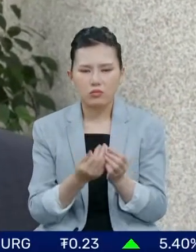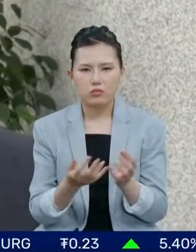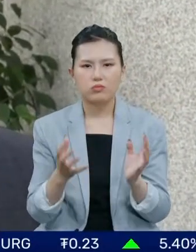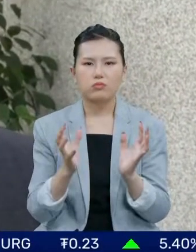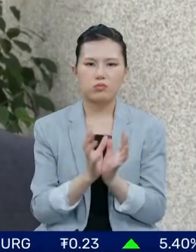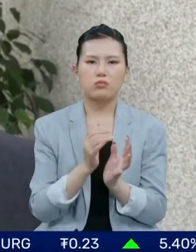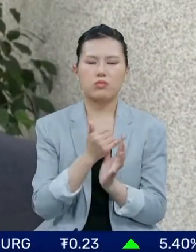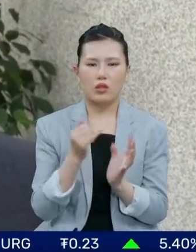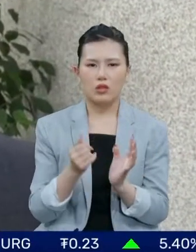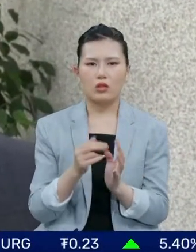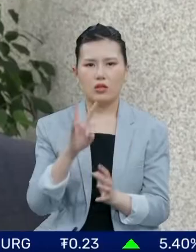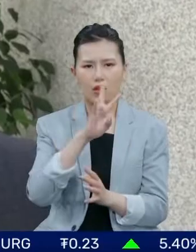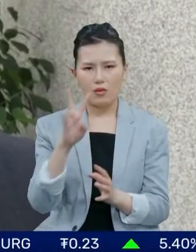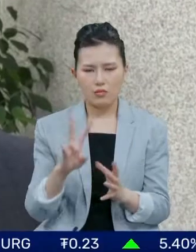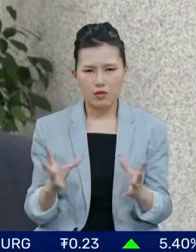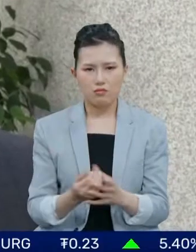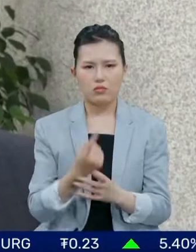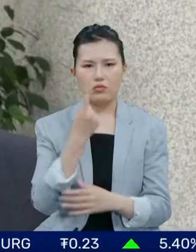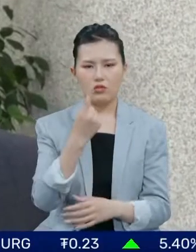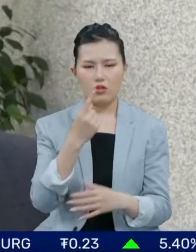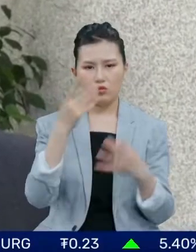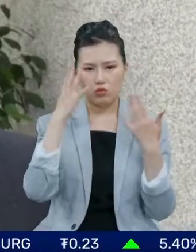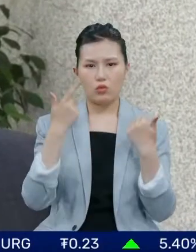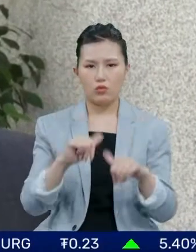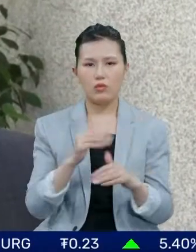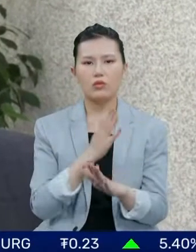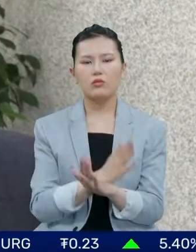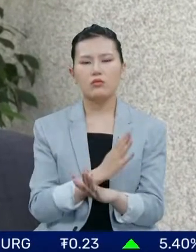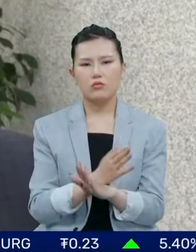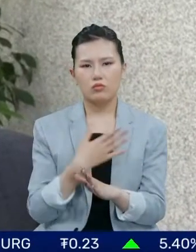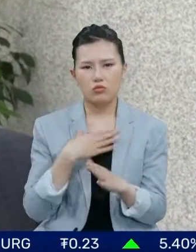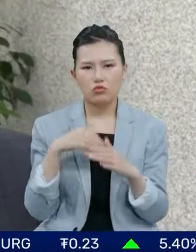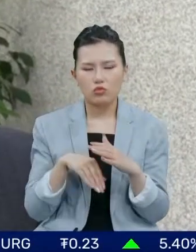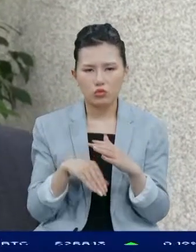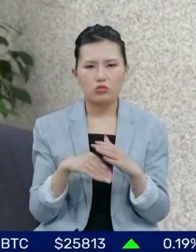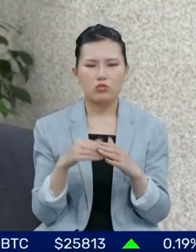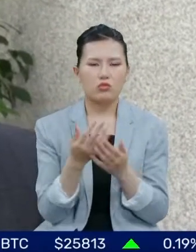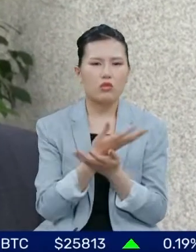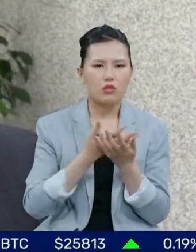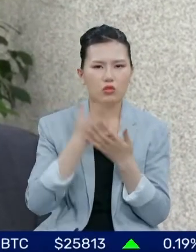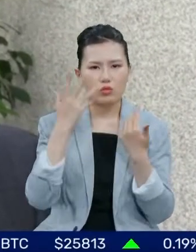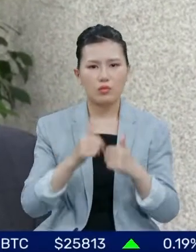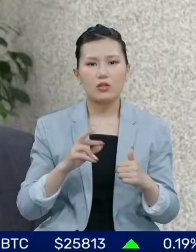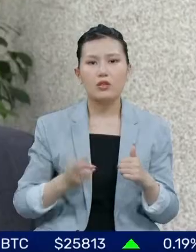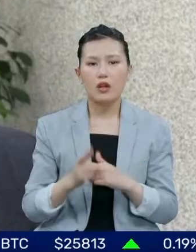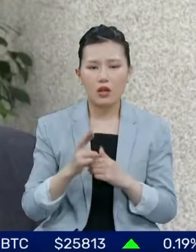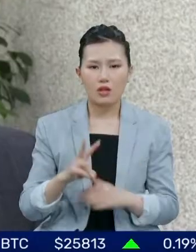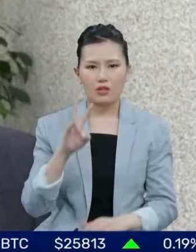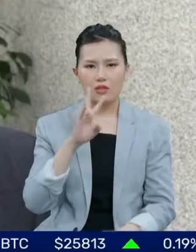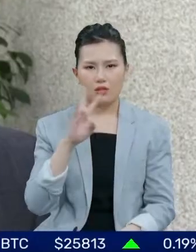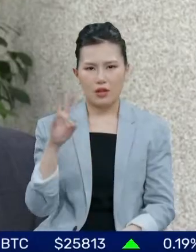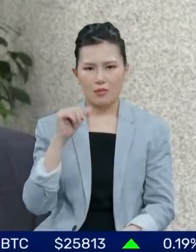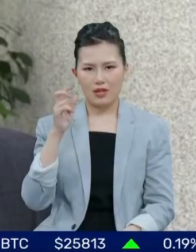санаачлаад үүсгэн байгууллаа. Тэгэхээр зорилго бол намын ив нэгдэл, за намын гишүүдийнхээ үйл ажиллагааг